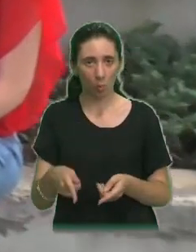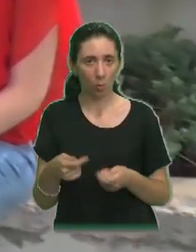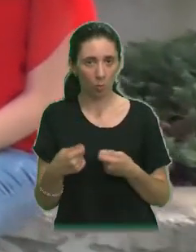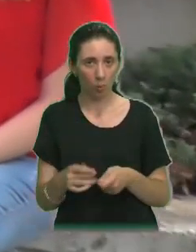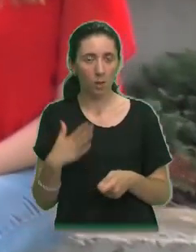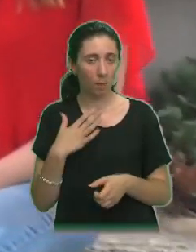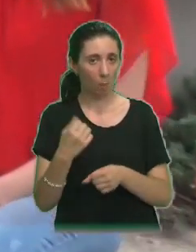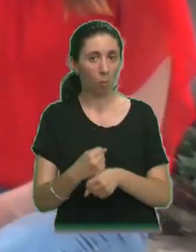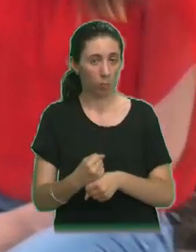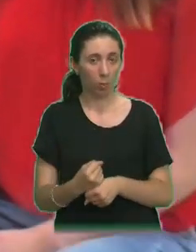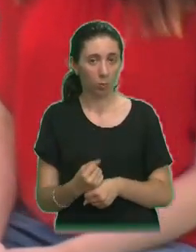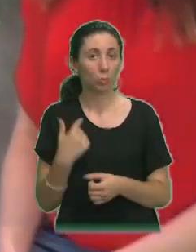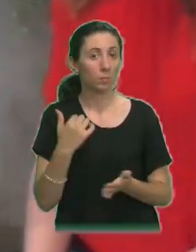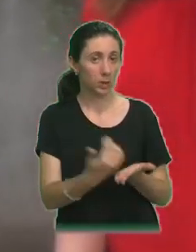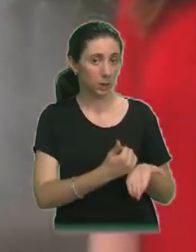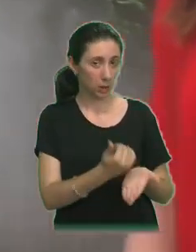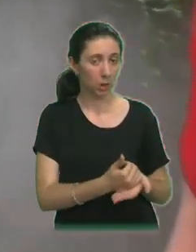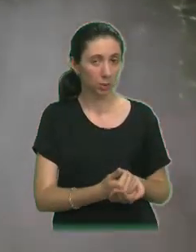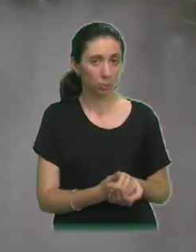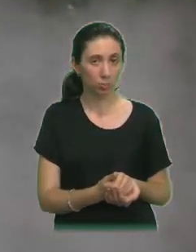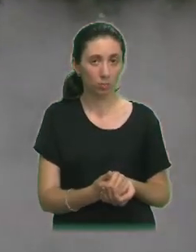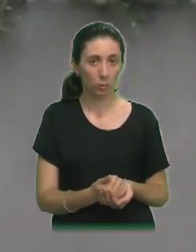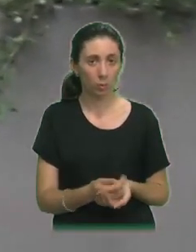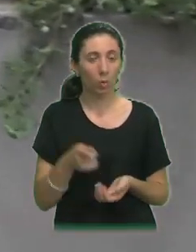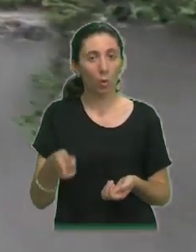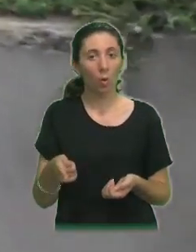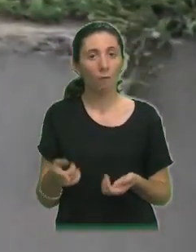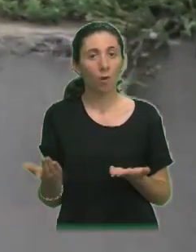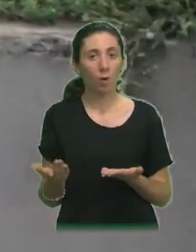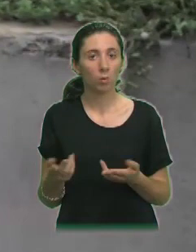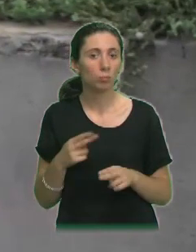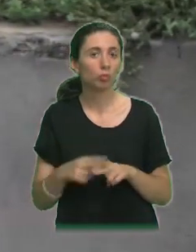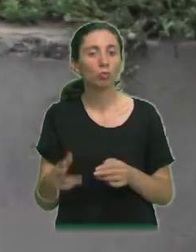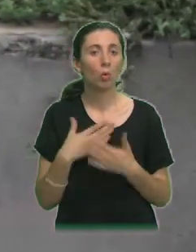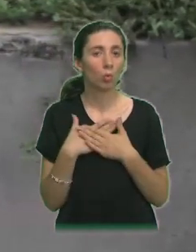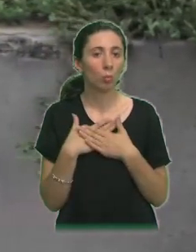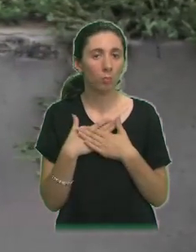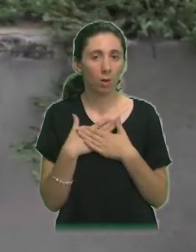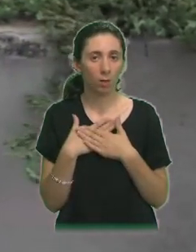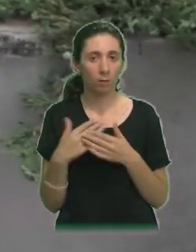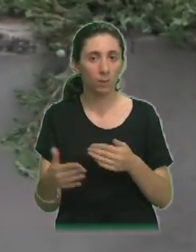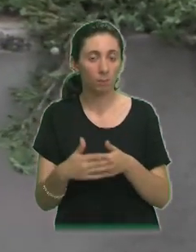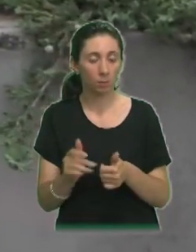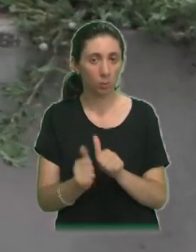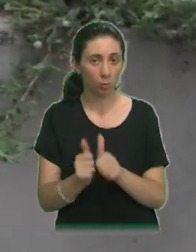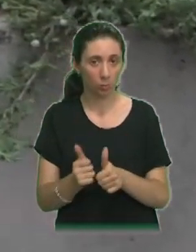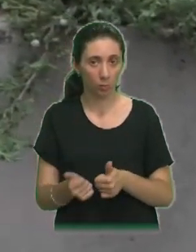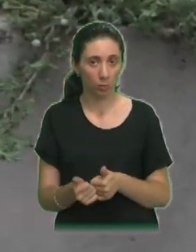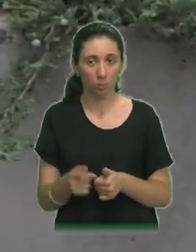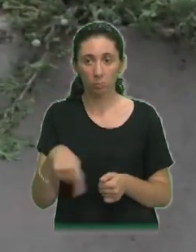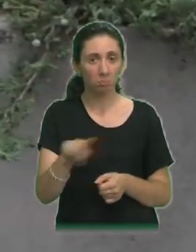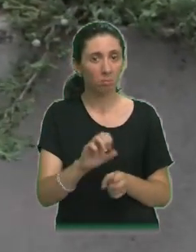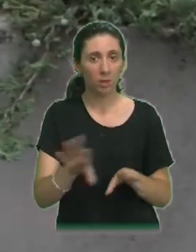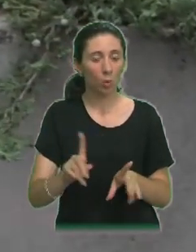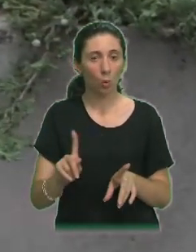ja i svi moji kolege koji smo tu u klubu imamo posao i zarađujemo. Ovo je čisto iz